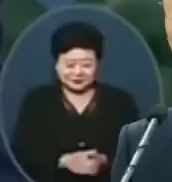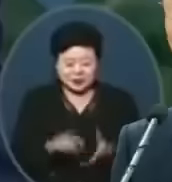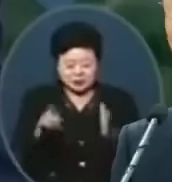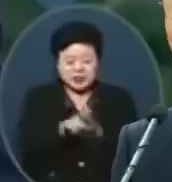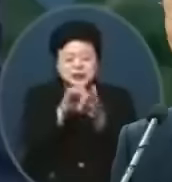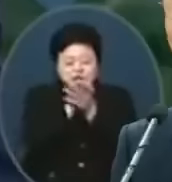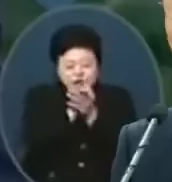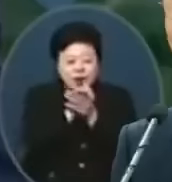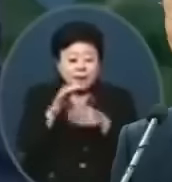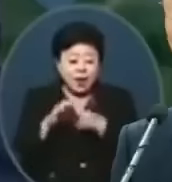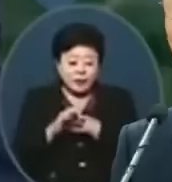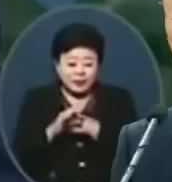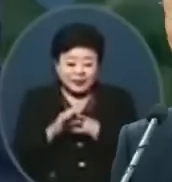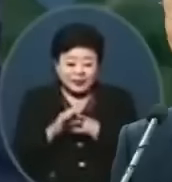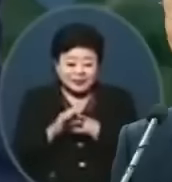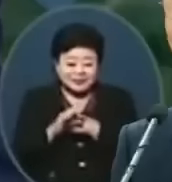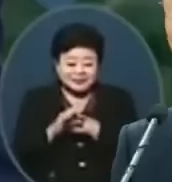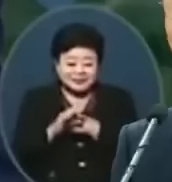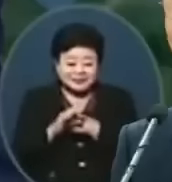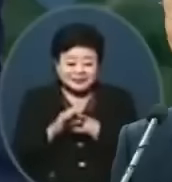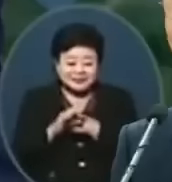믿음으로 기도하면